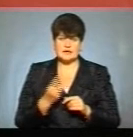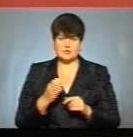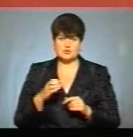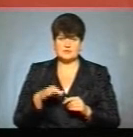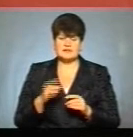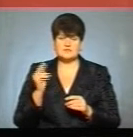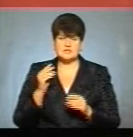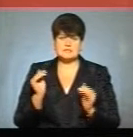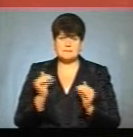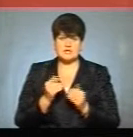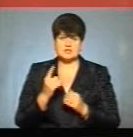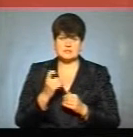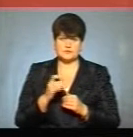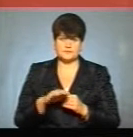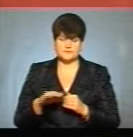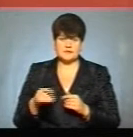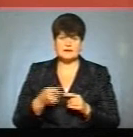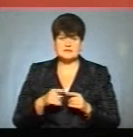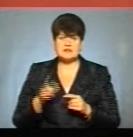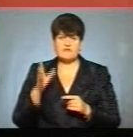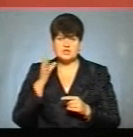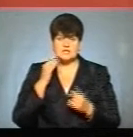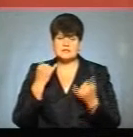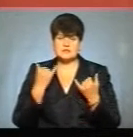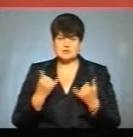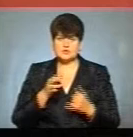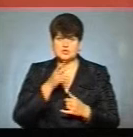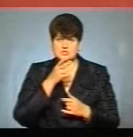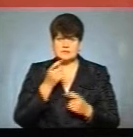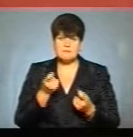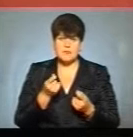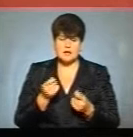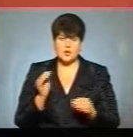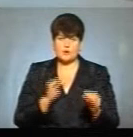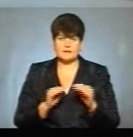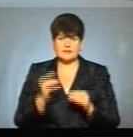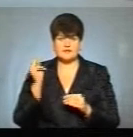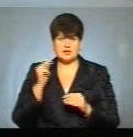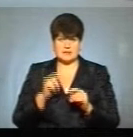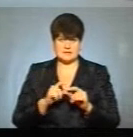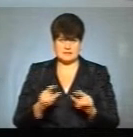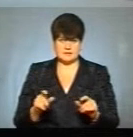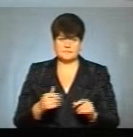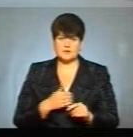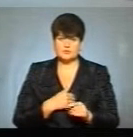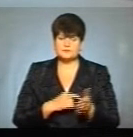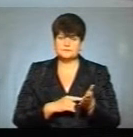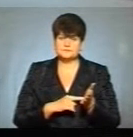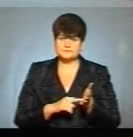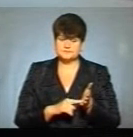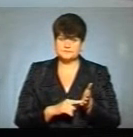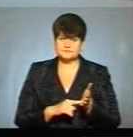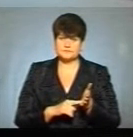навчається менше 100 учнів. Це вважається на сьогоднішній час малокомплектними навчальними закладами. Але хочу зазначити,